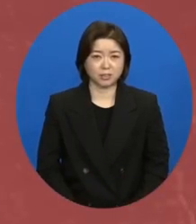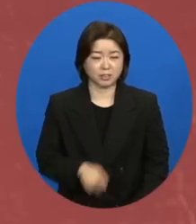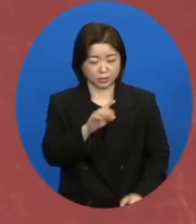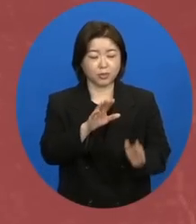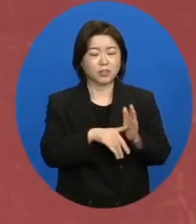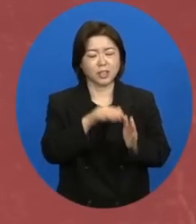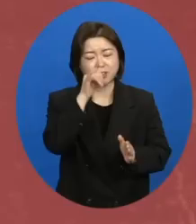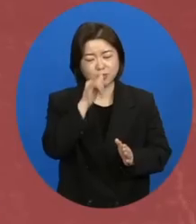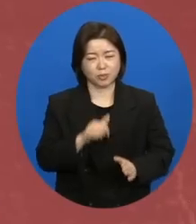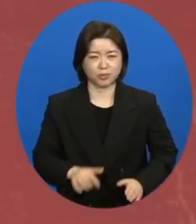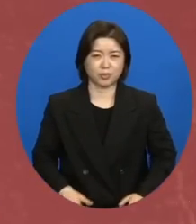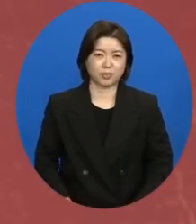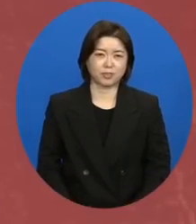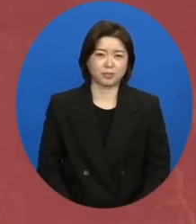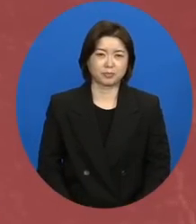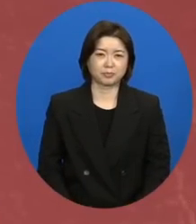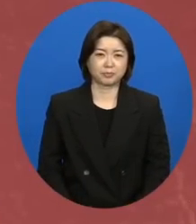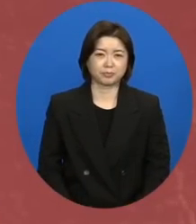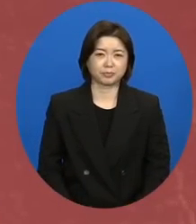있잖아요.